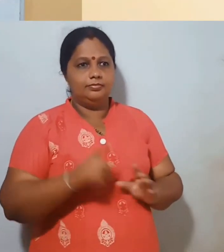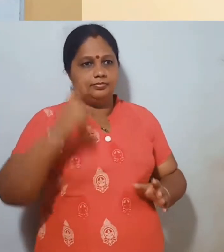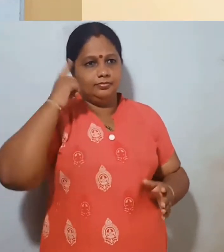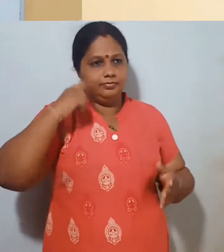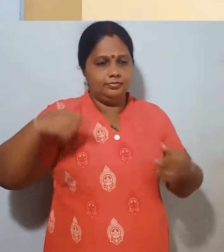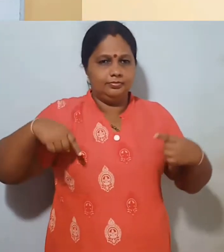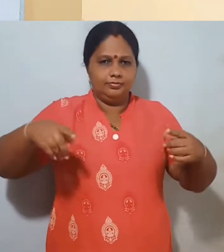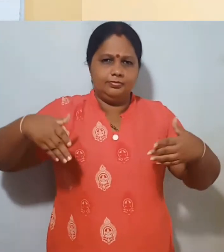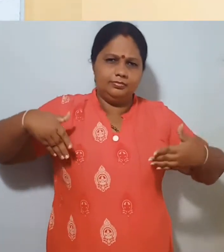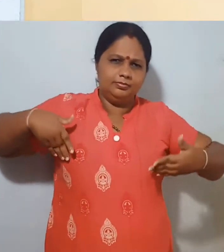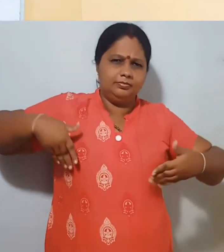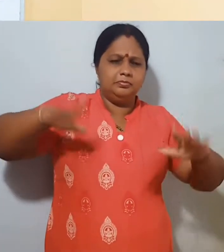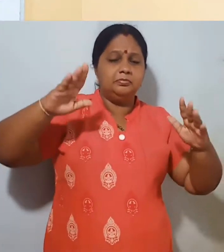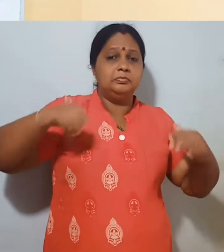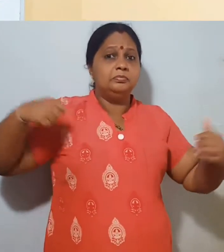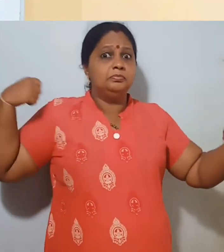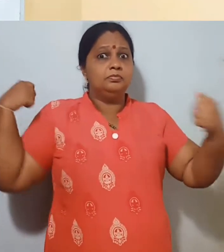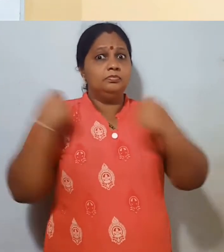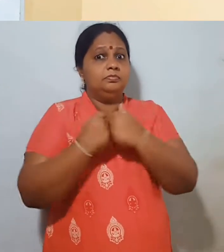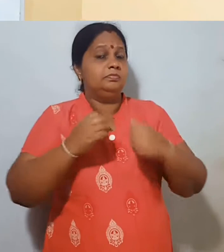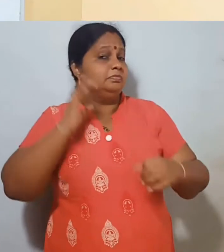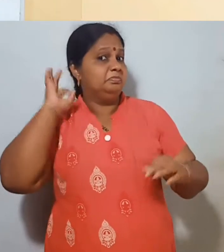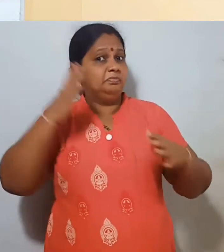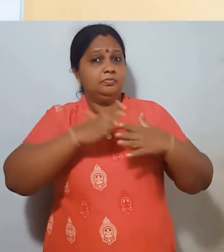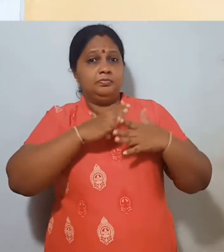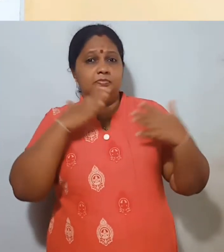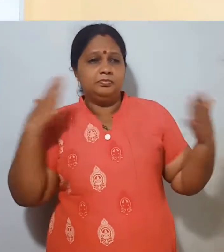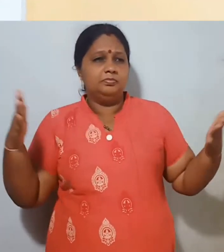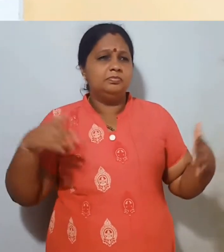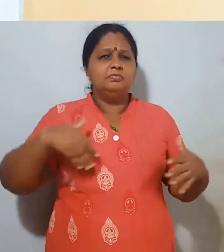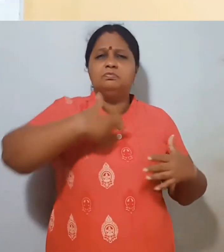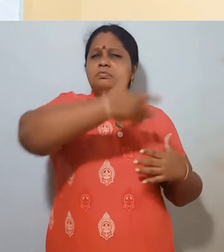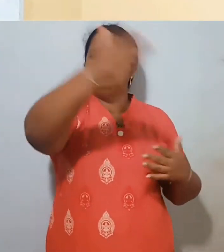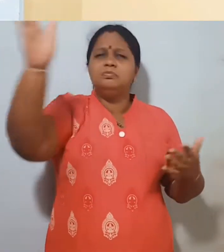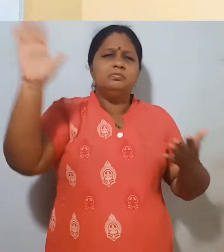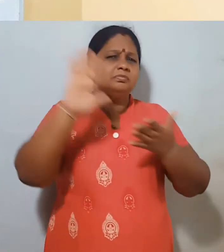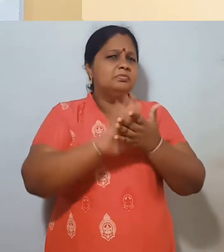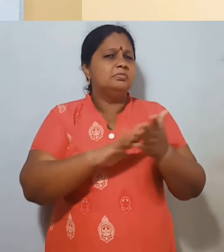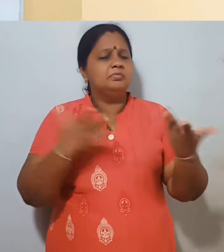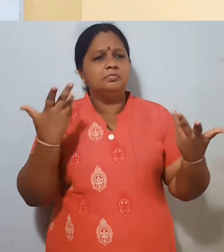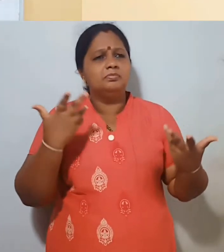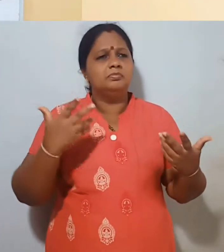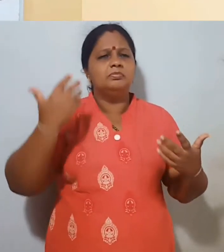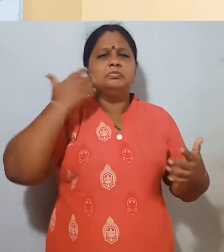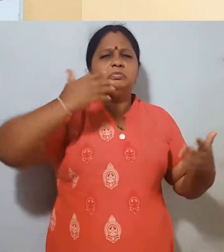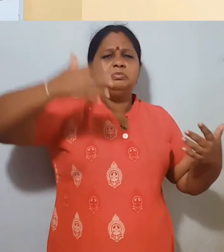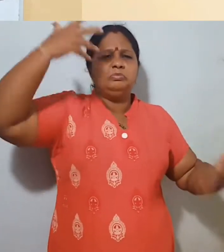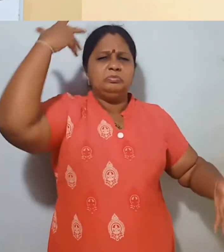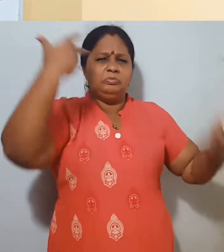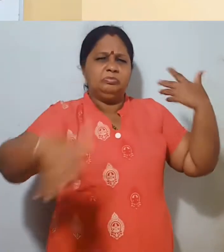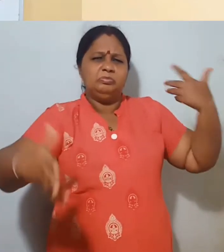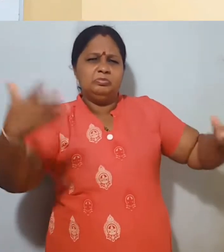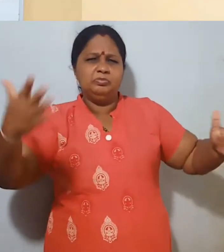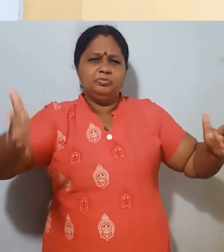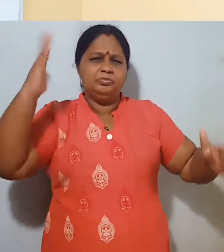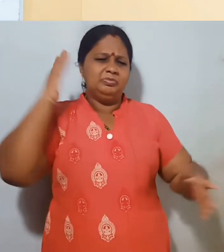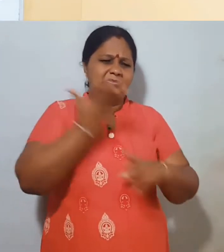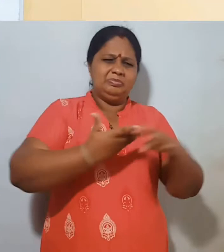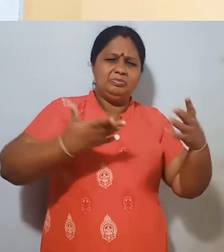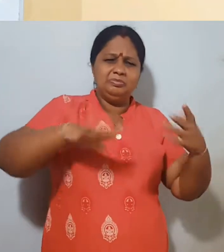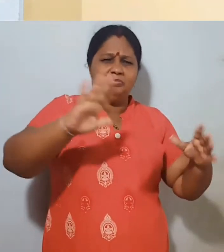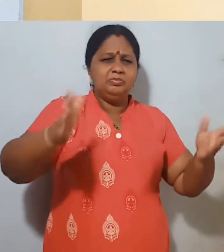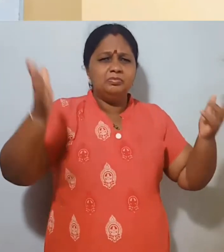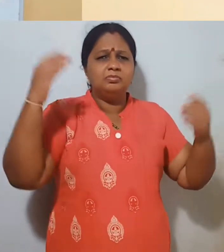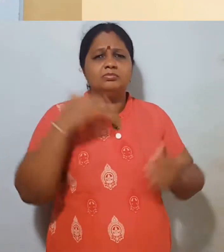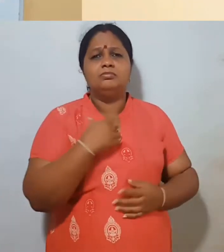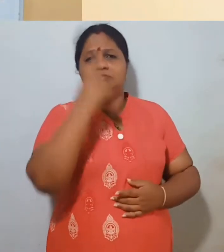ஒரு பெரிய விபத்து சந்திச்சிட்டீங்க. பெரிய விபத்து, வேற ஹெல்ப் ஒன்றும் இல்லை, எல்லாரும் செத்து கிடக்கிறதும் ரத்த வெள்ளத்துக்குள்ள கிடக்குறாங்களும், நீங்க தனியாக